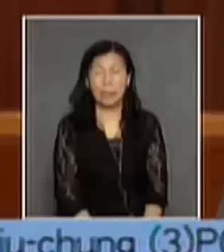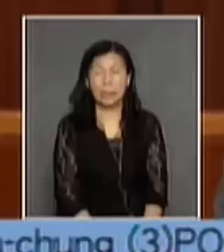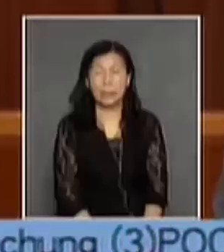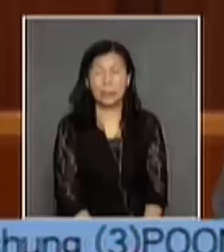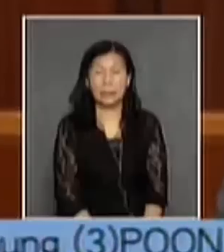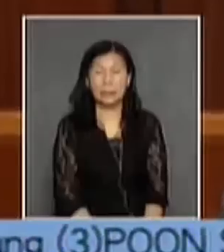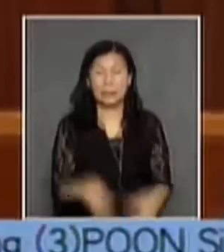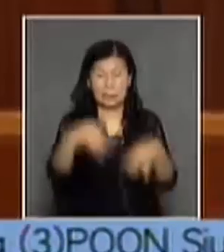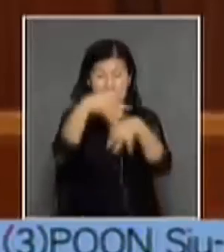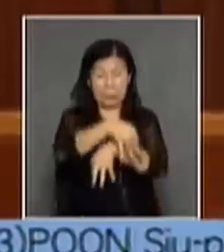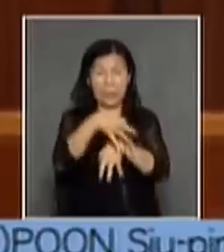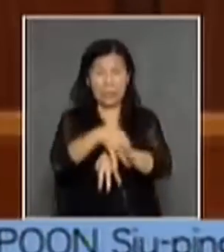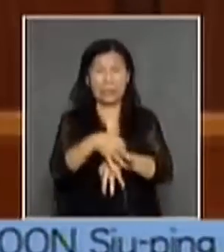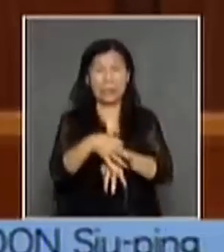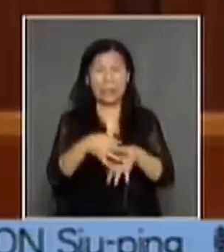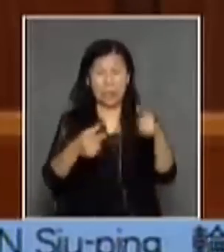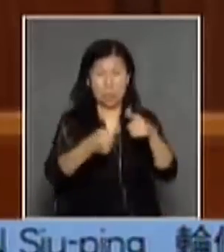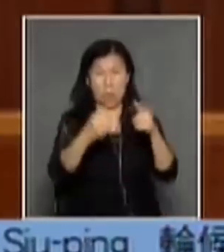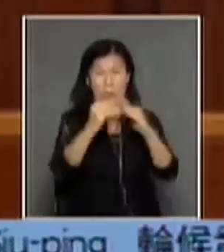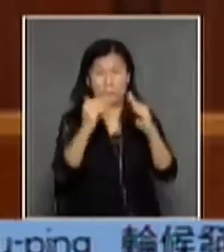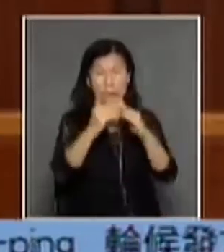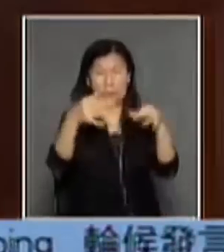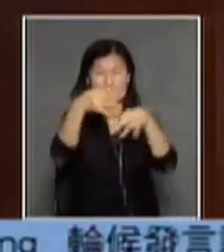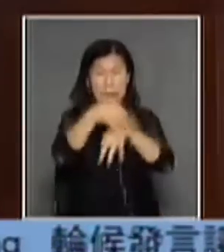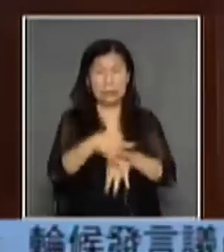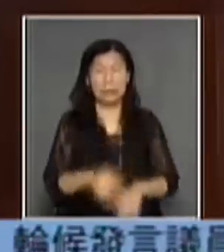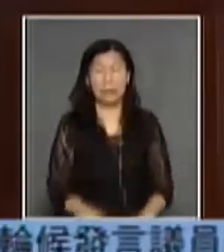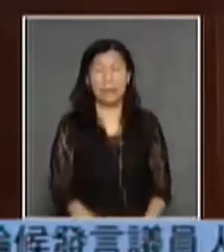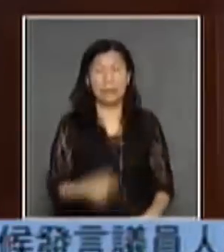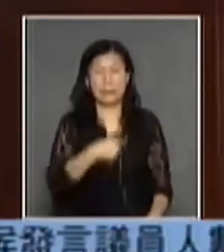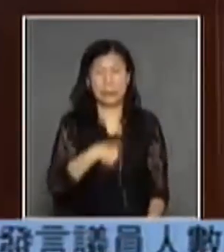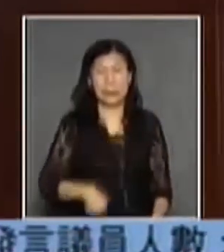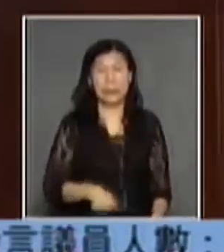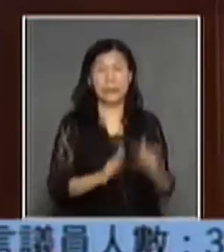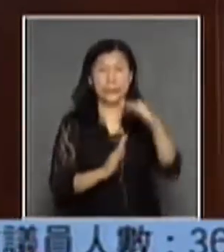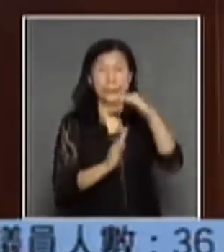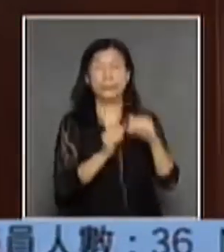这个合同呢是 请议员肃静，